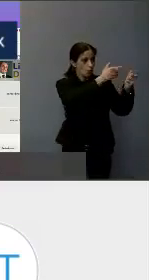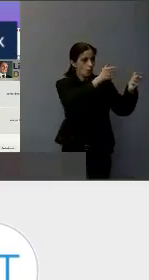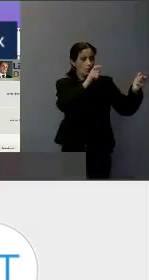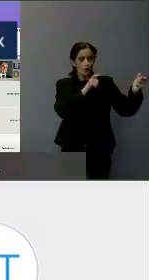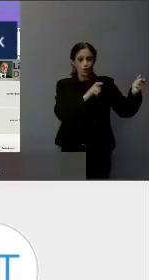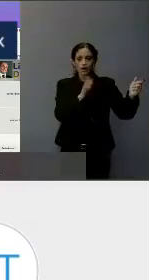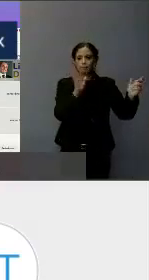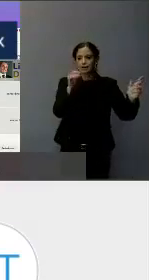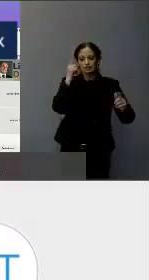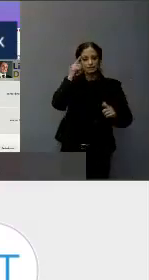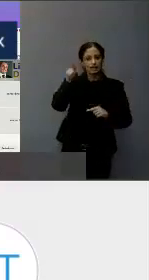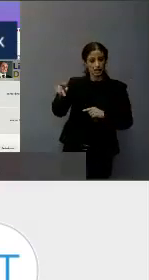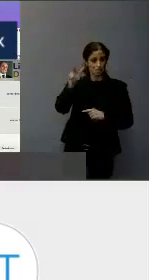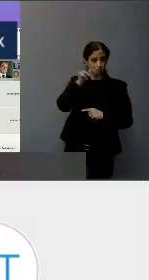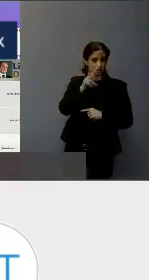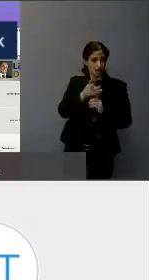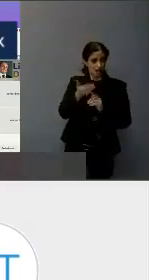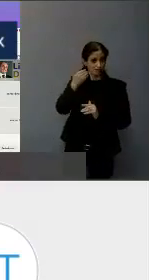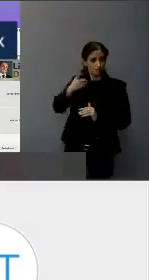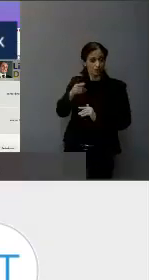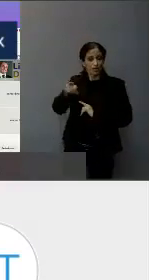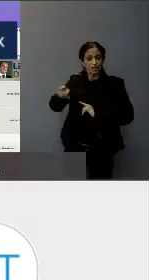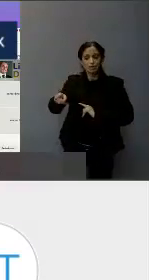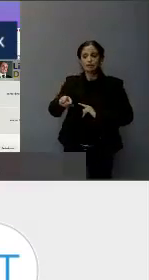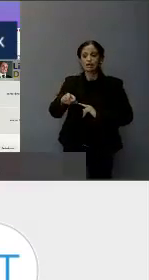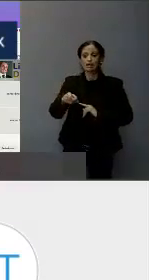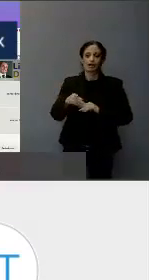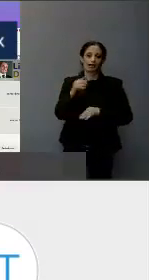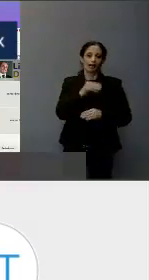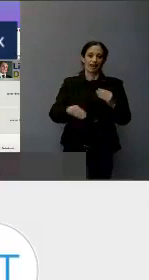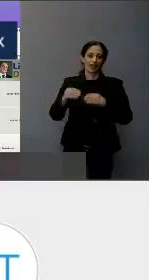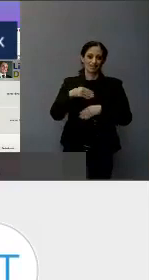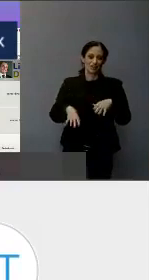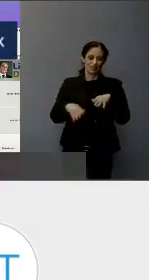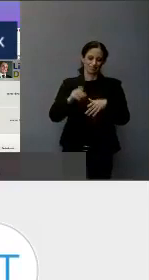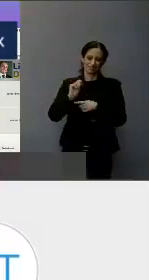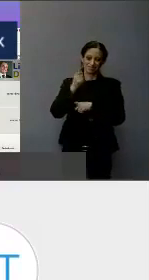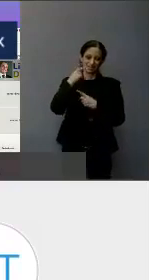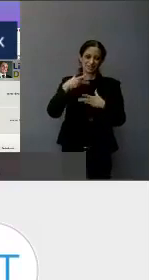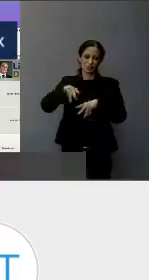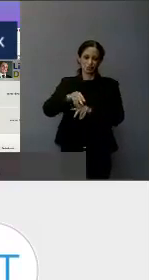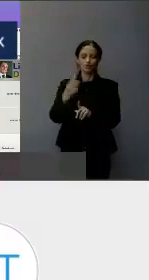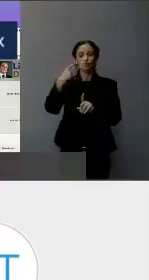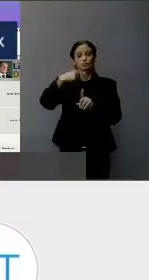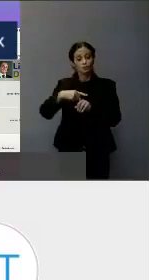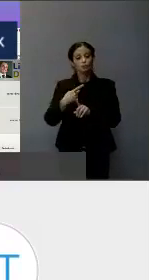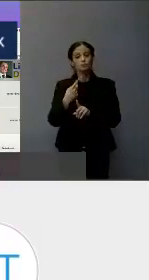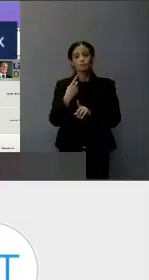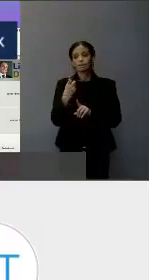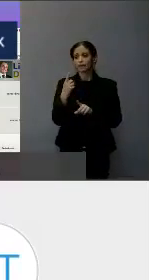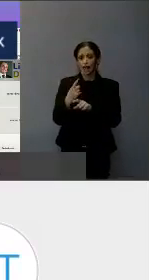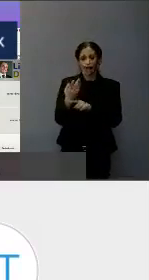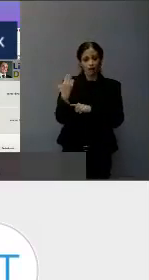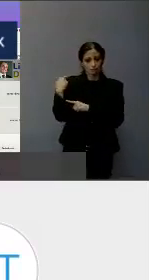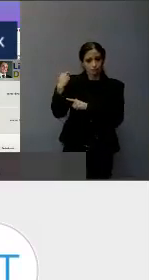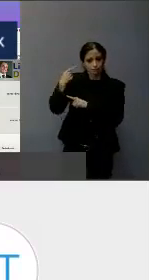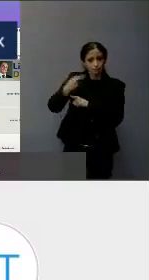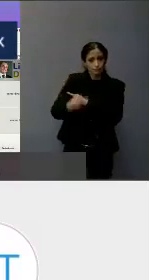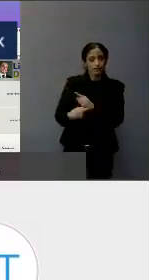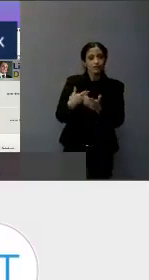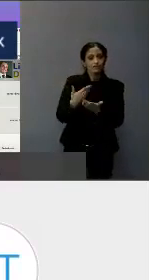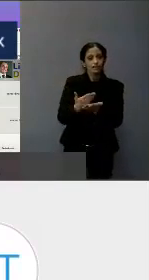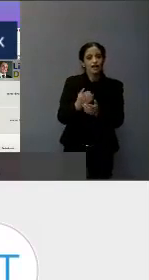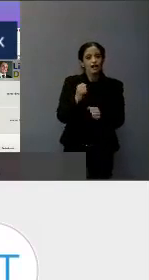virtuosi innanzitutto non abbiamo perso le elezioni e seconda cosa avrebbe fatto l'impossibile brano fresco polare